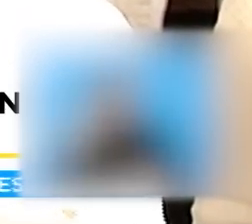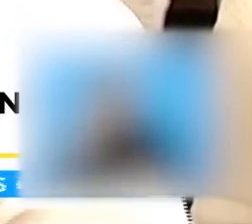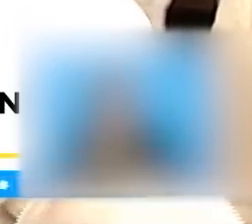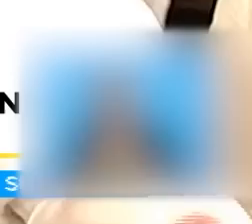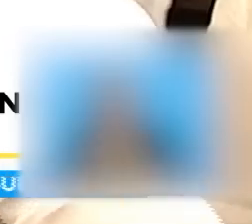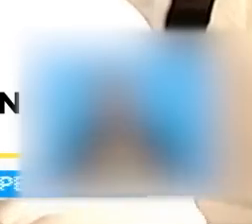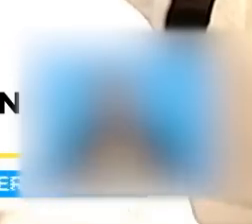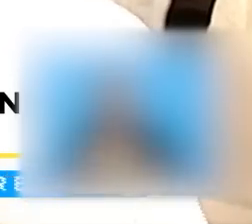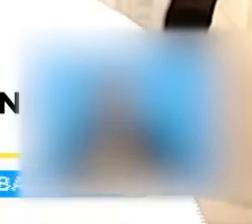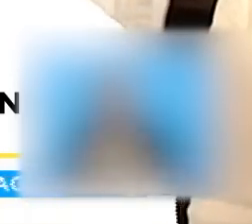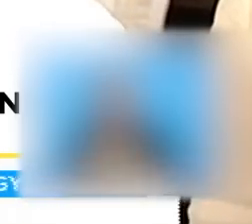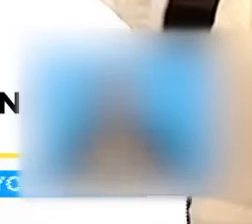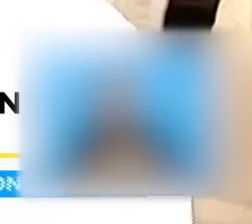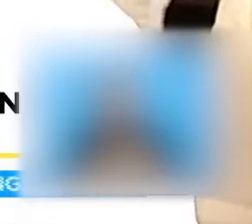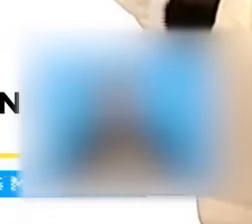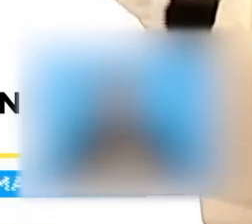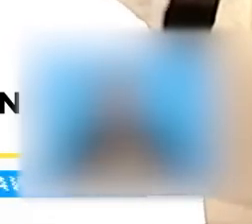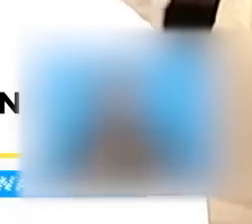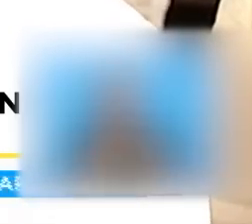is